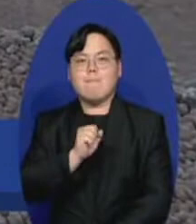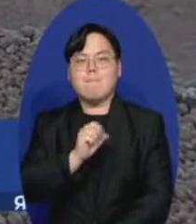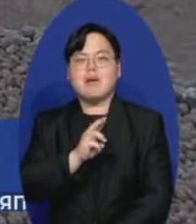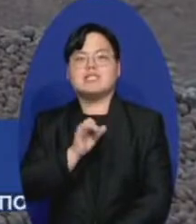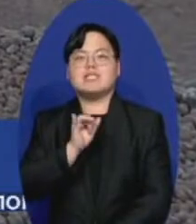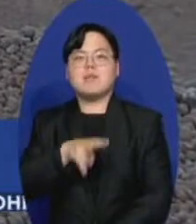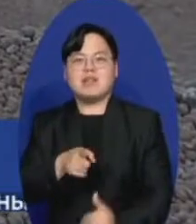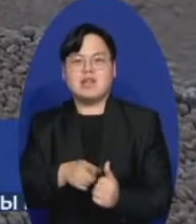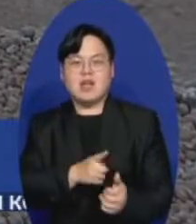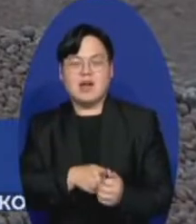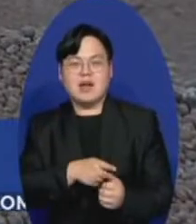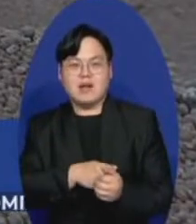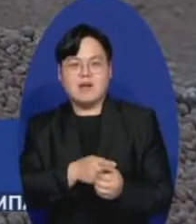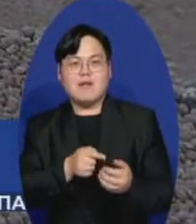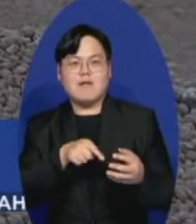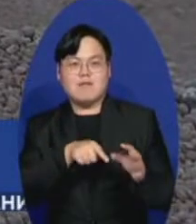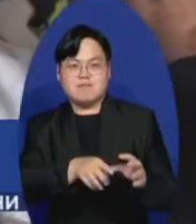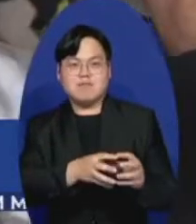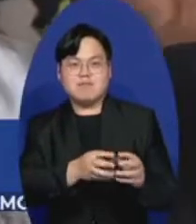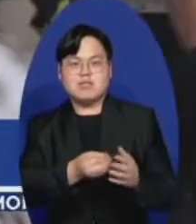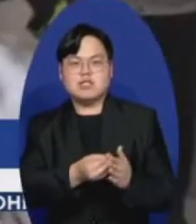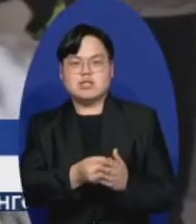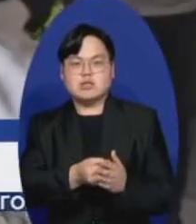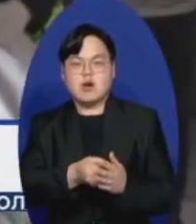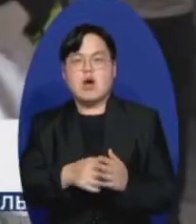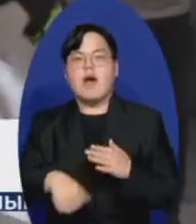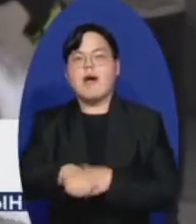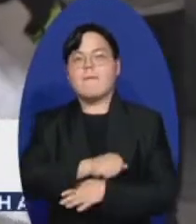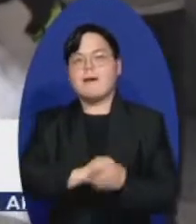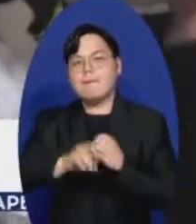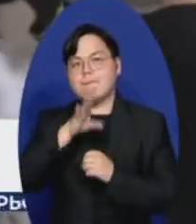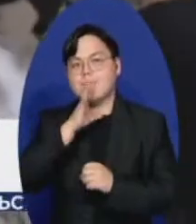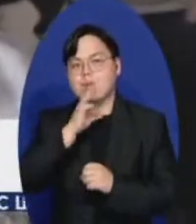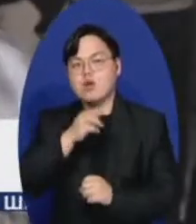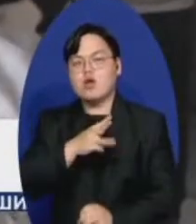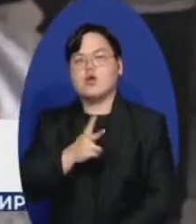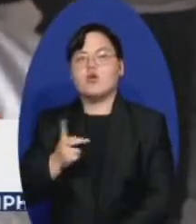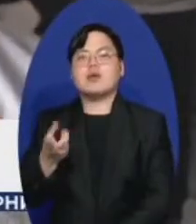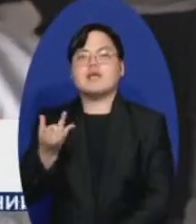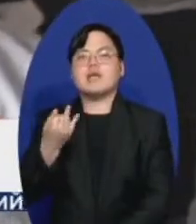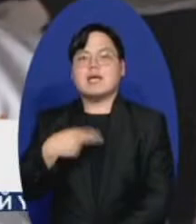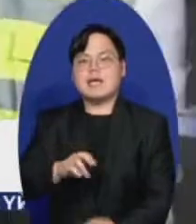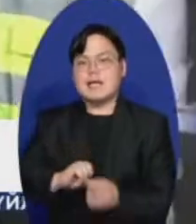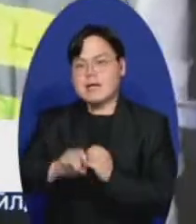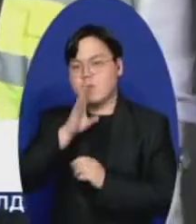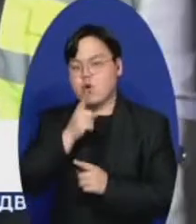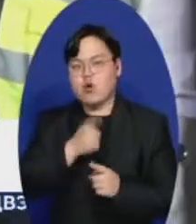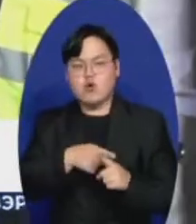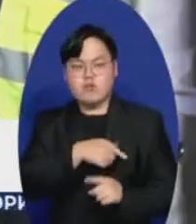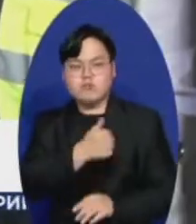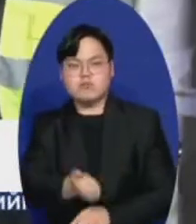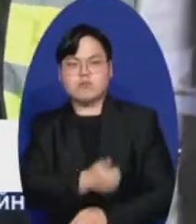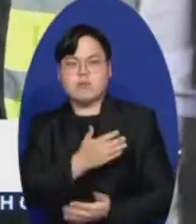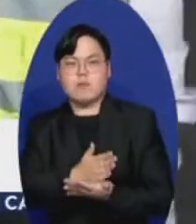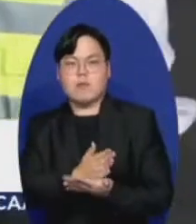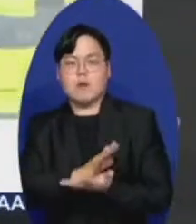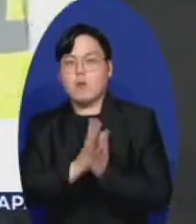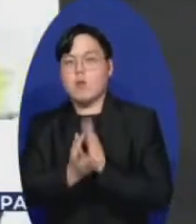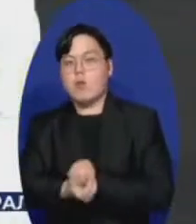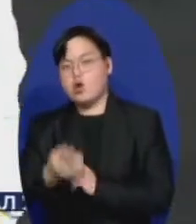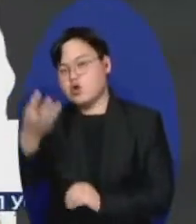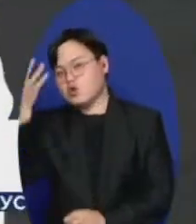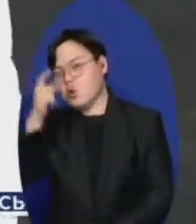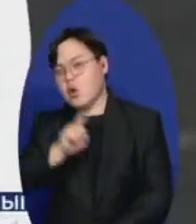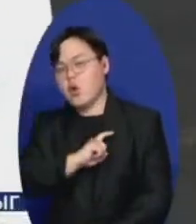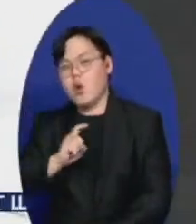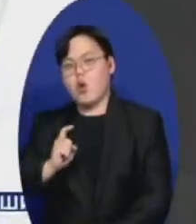нутагт үйлдвэрлэж эхэлсэн. Өөрөөр хэлбэл гангийн үйлдвэр баригдахад түүхийд боловсруулах нэг шат нь орон нутагт бэлэн байна. Гэвч төр